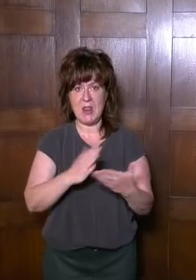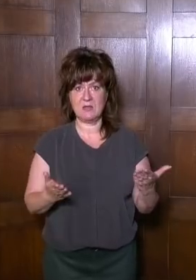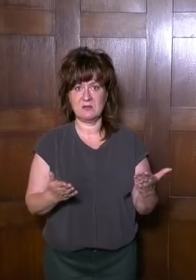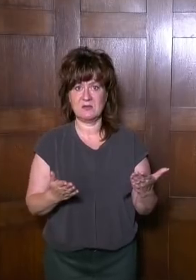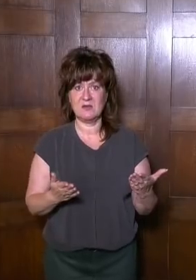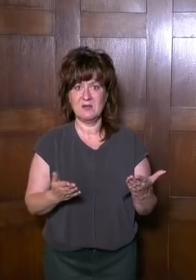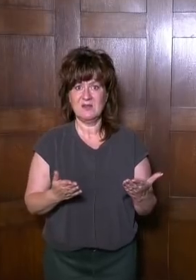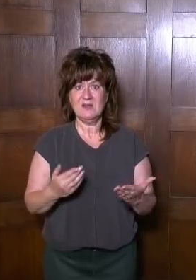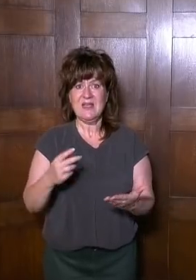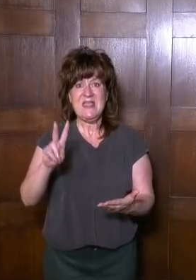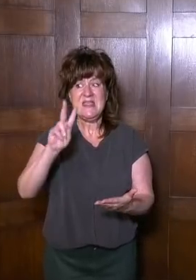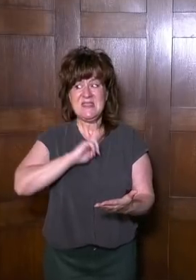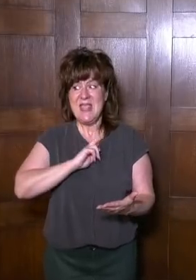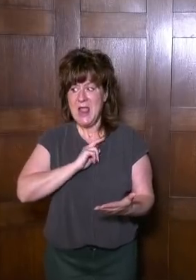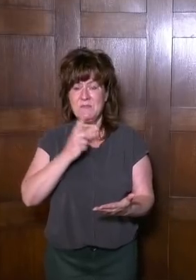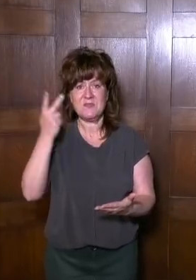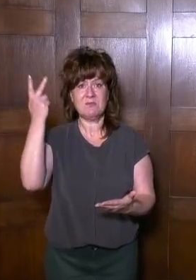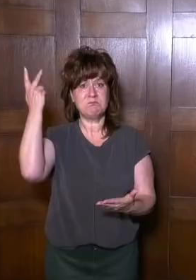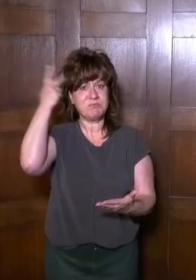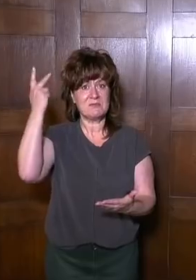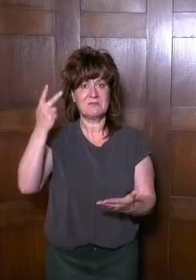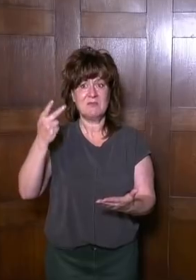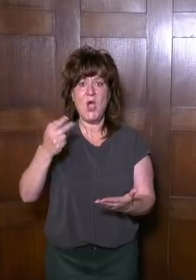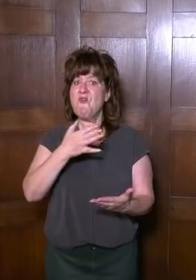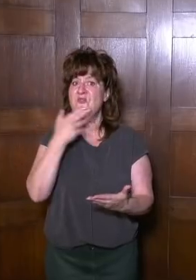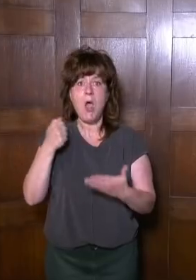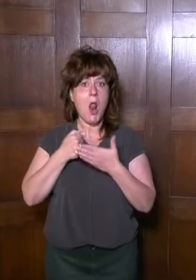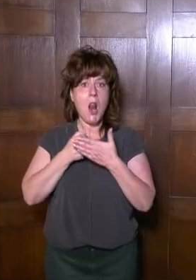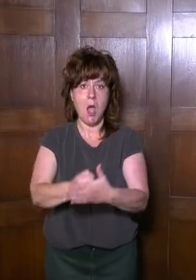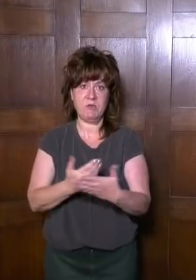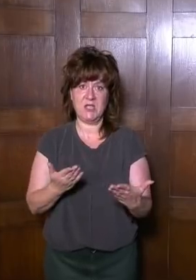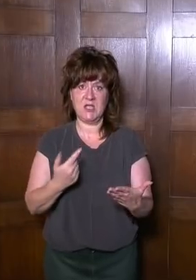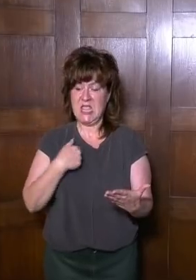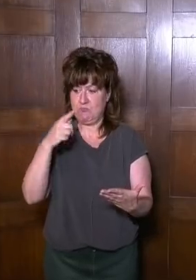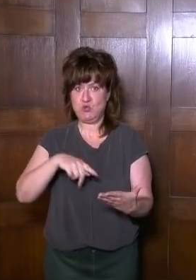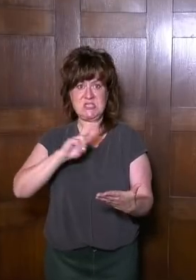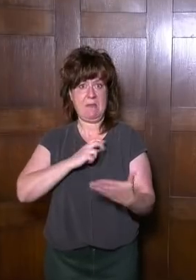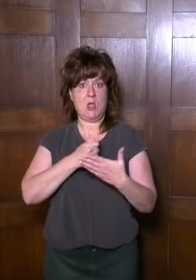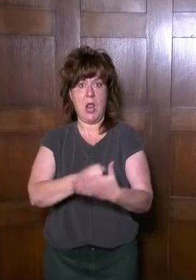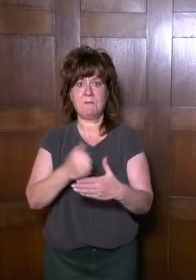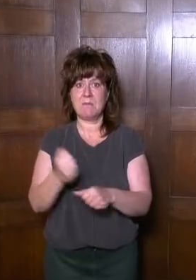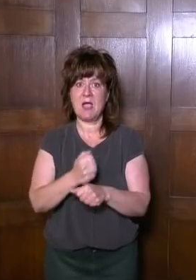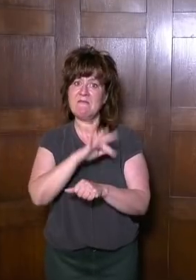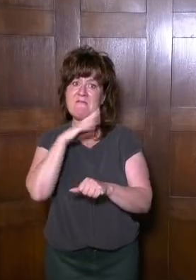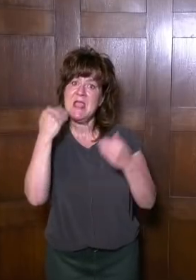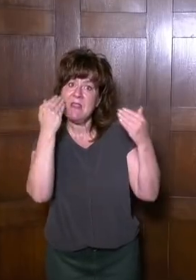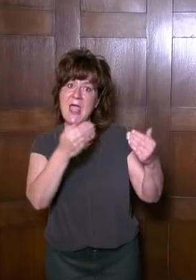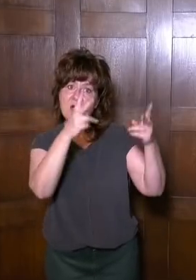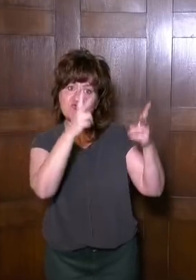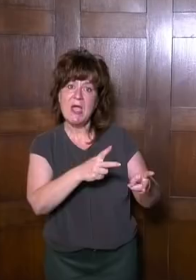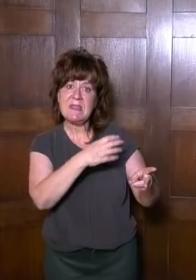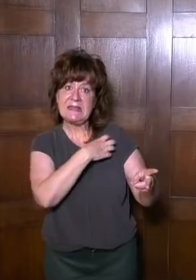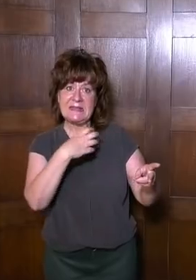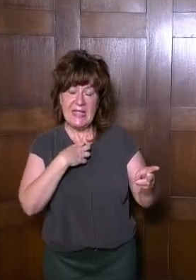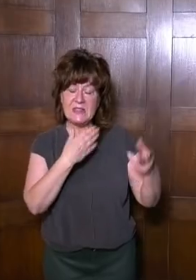Die Erkenntnis daraus ist, dass wir keine Lobby haben und wir unsere eigene Lobby machen mussten. Vielen Dank an die Stadt Dresden, dass wir das auch so